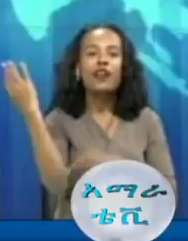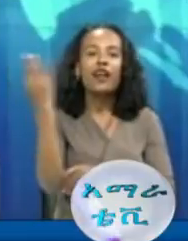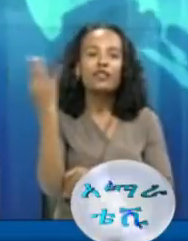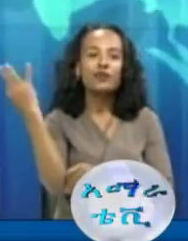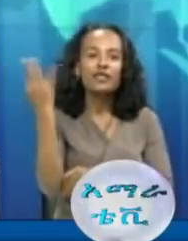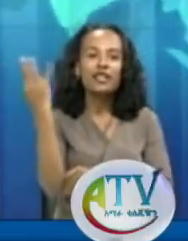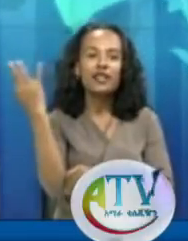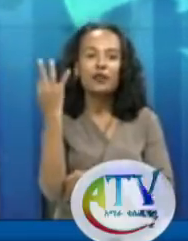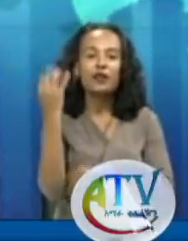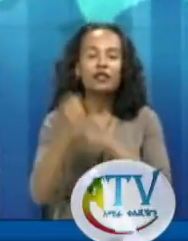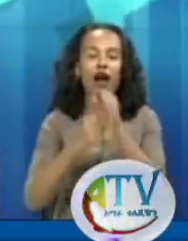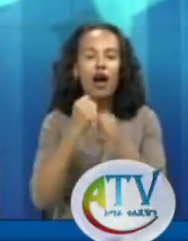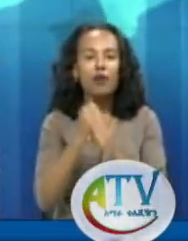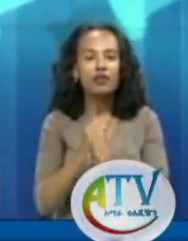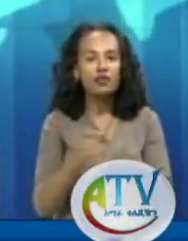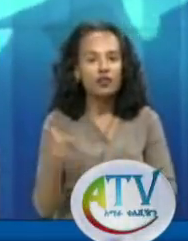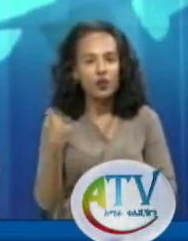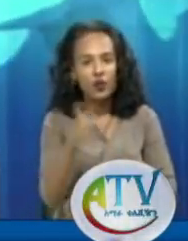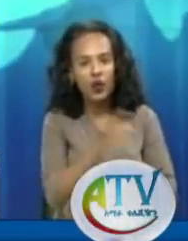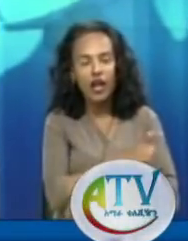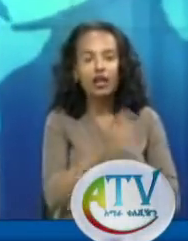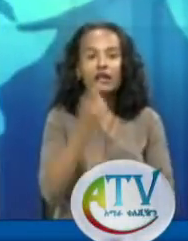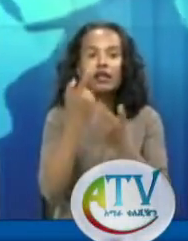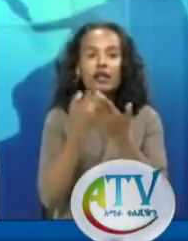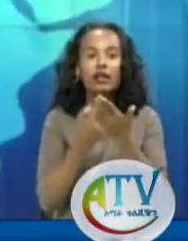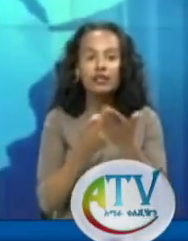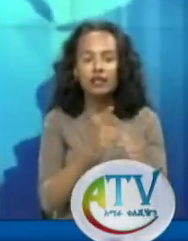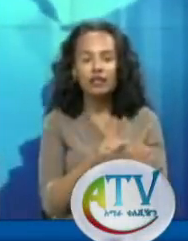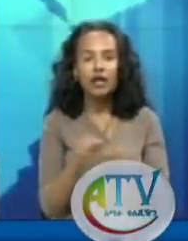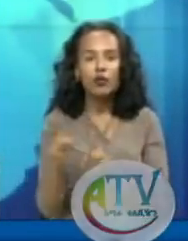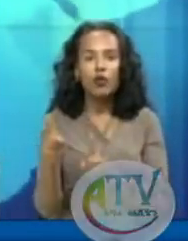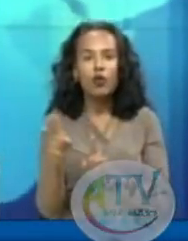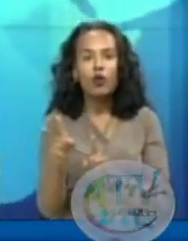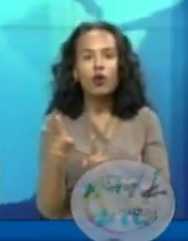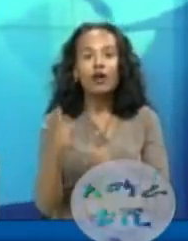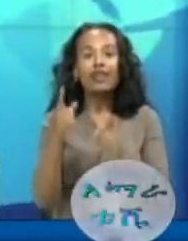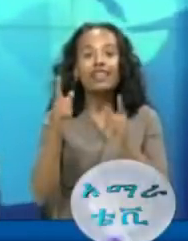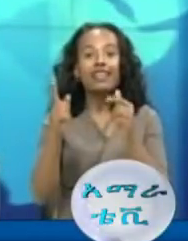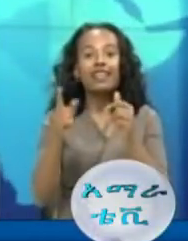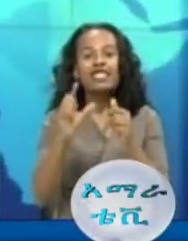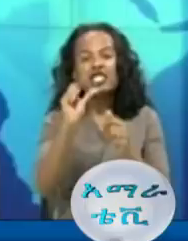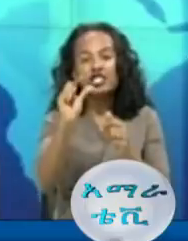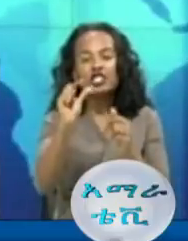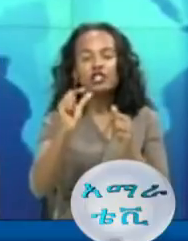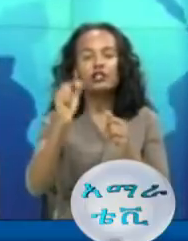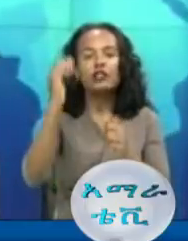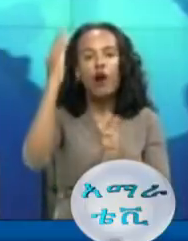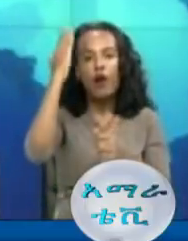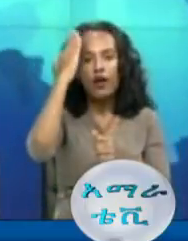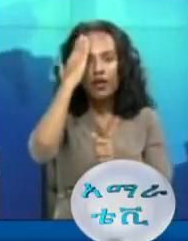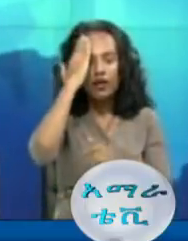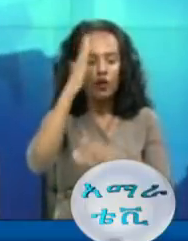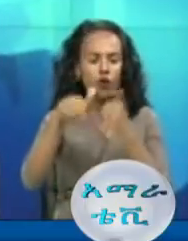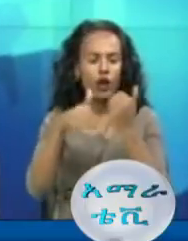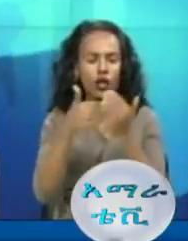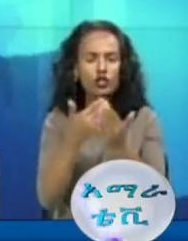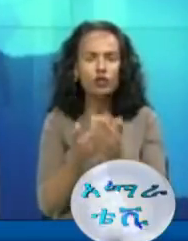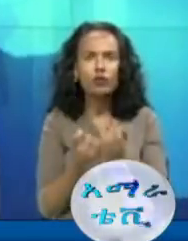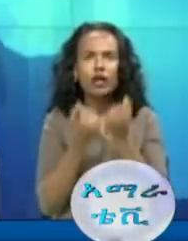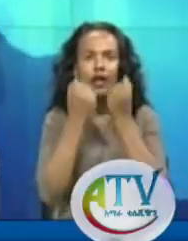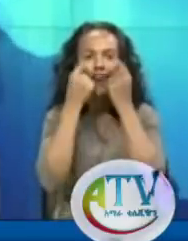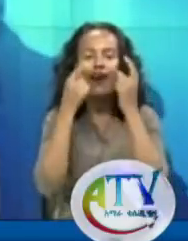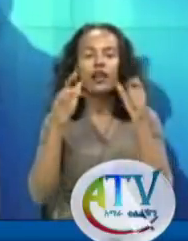የምናስመሰክርበት አመት ይሆናል። ለዚህ ደግሞ ከልሂቅ እስከ ደቂቅ የሁላችንንም የነቃና